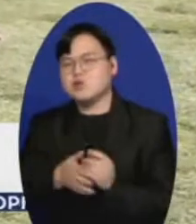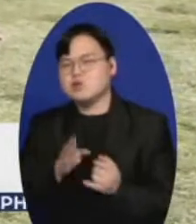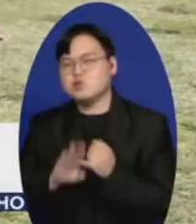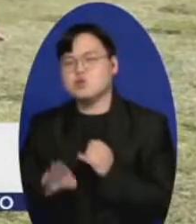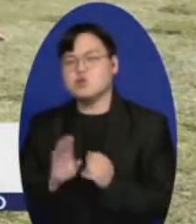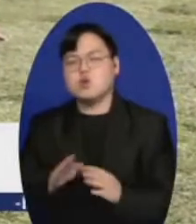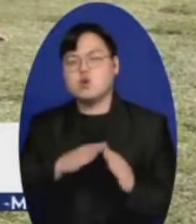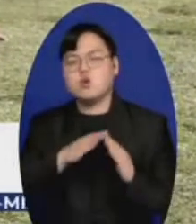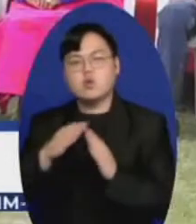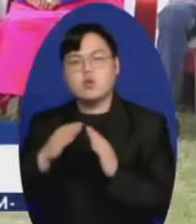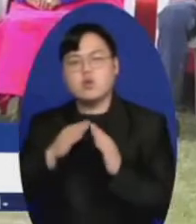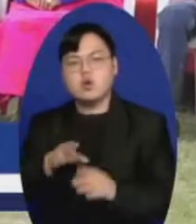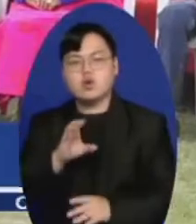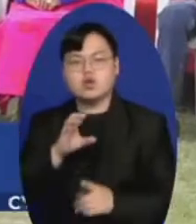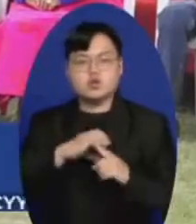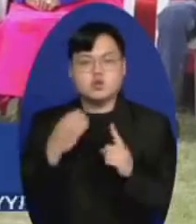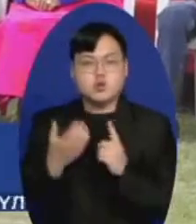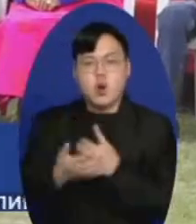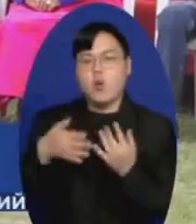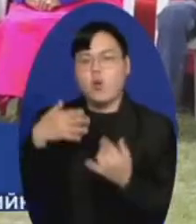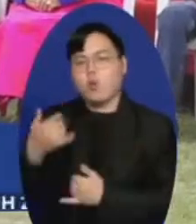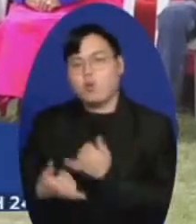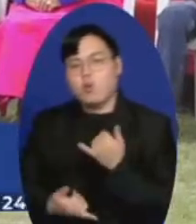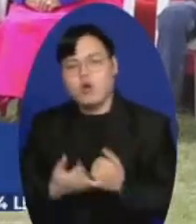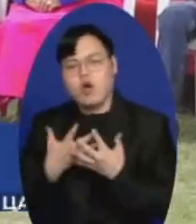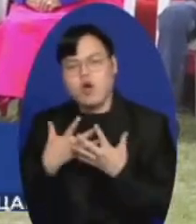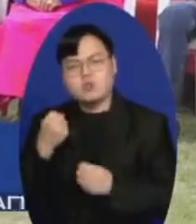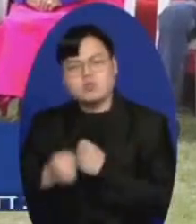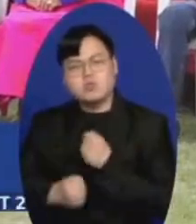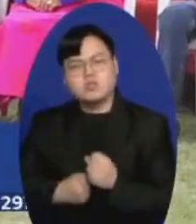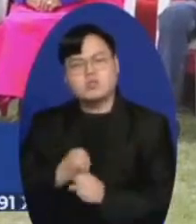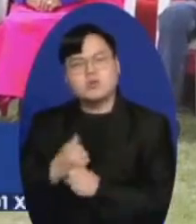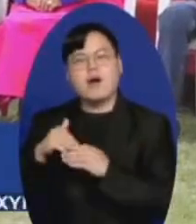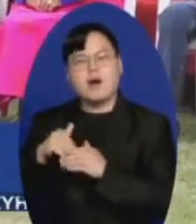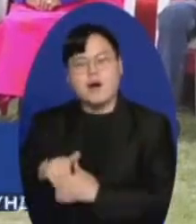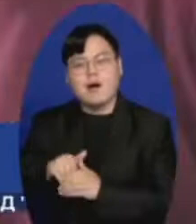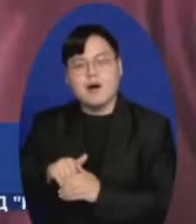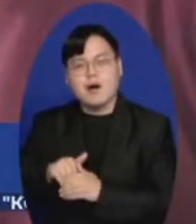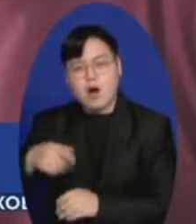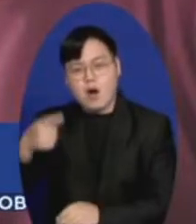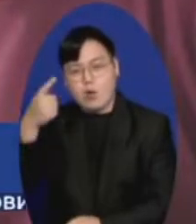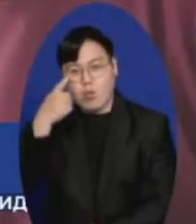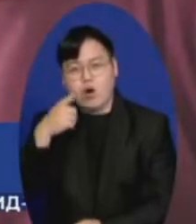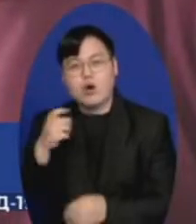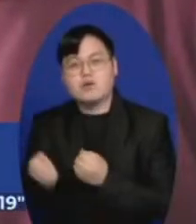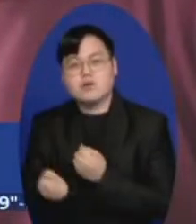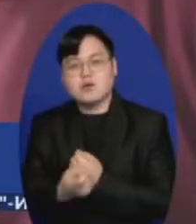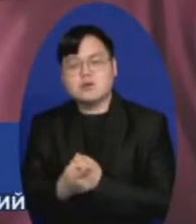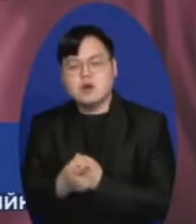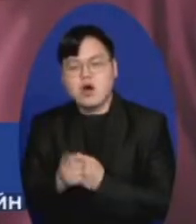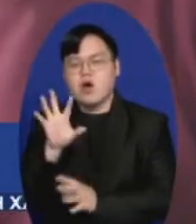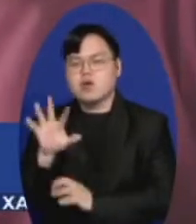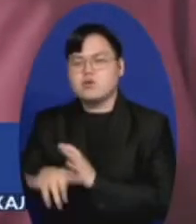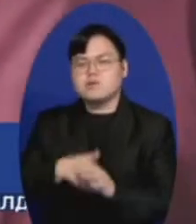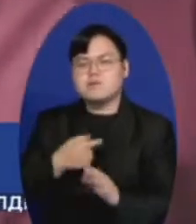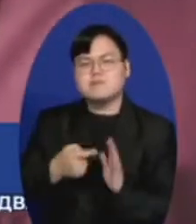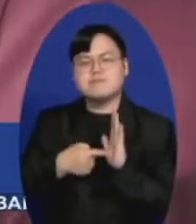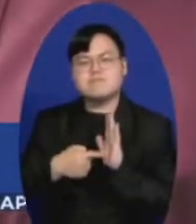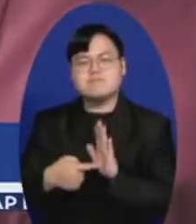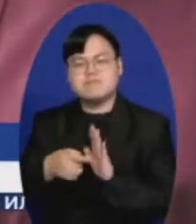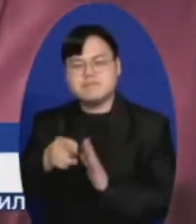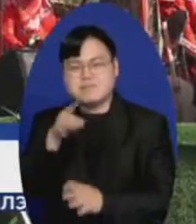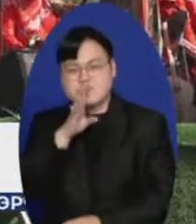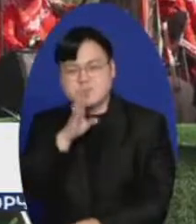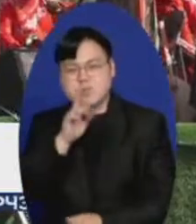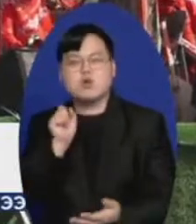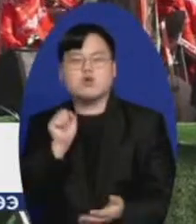Дэлхийн сүүлчийн нүүдэлчид соёл уламжлалаа хэдэн мянган жилийн турш авч үлдсэн Монголын хувьд олон улсад сурталчлах түгээн дэлгэрүүлэх